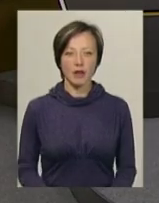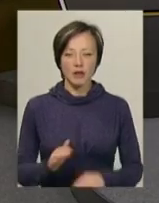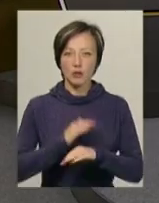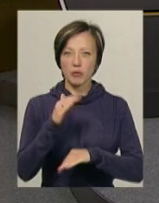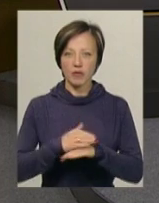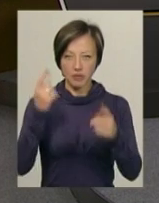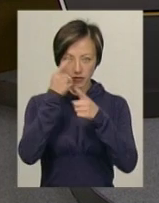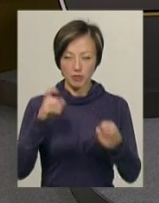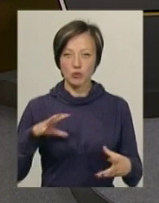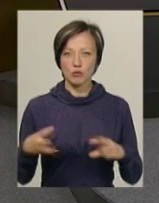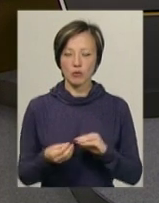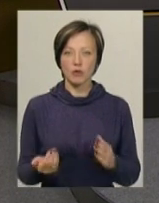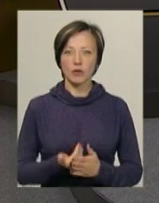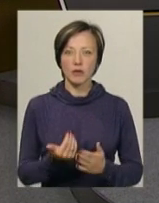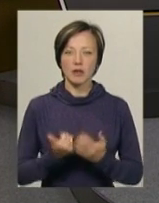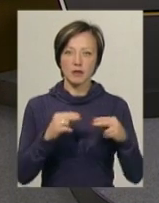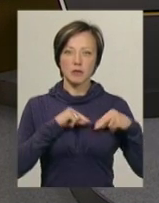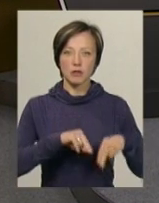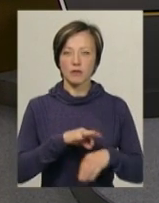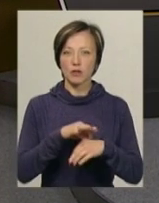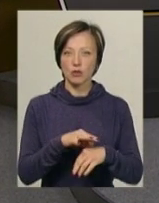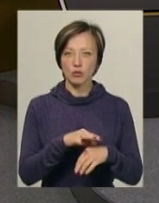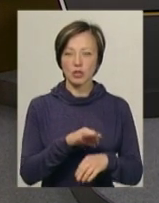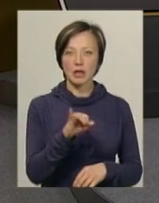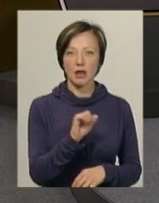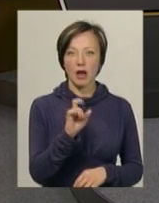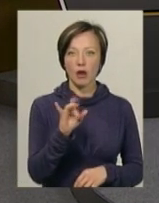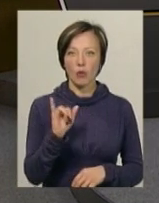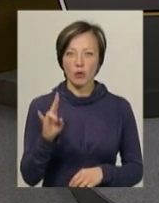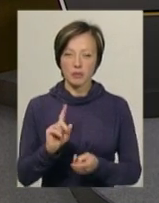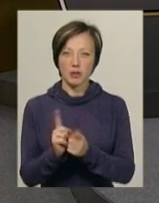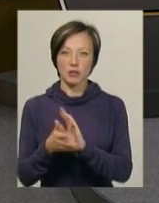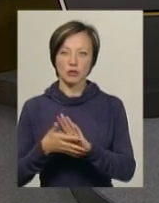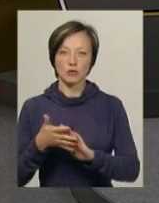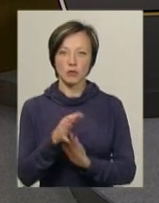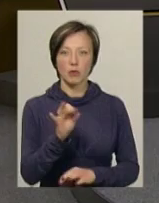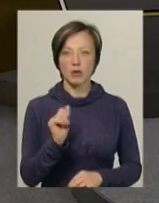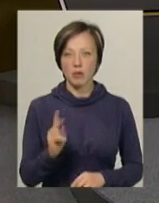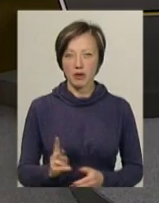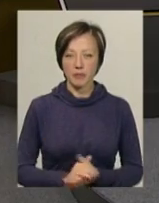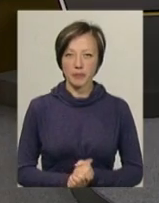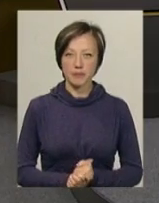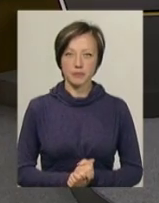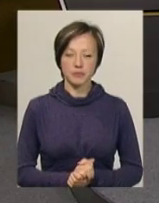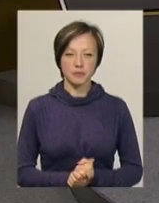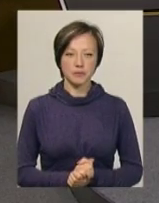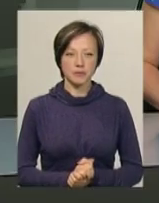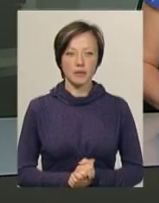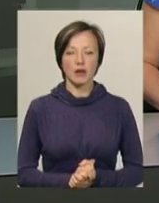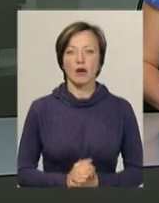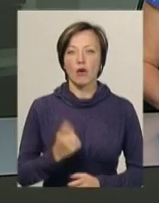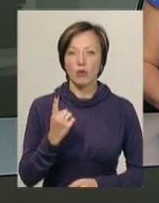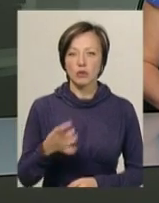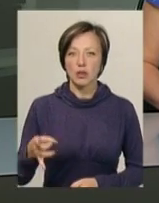Доброго вечора. В ефірі підсумковий випуск новин. У студії працюють ведуча Ірина Аріон та перекладач на жестову мову Ольга Рибак. Одного